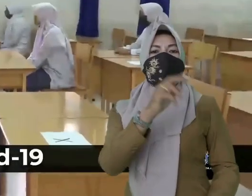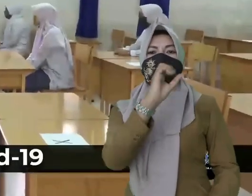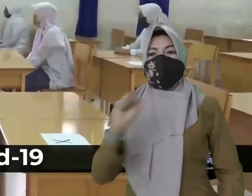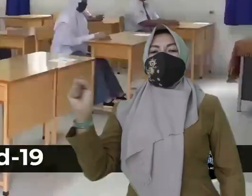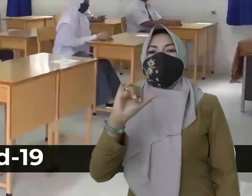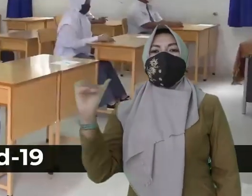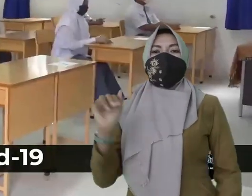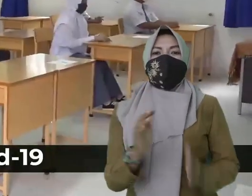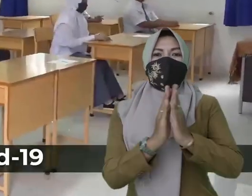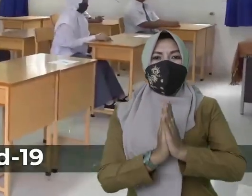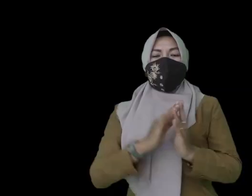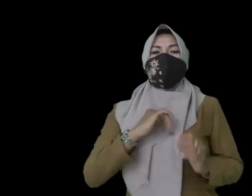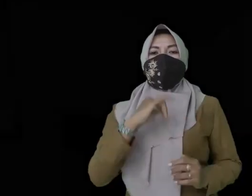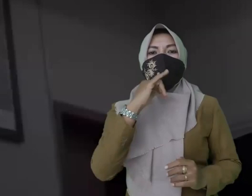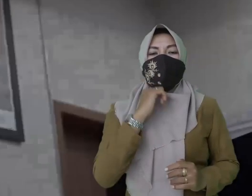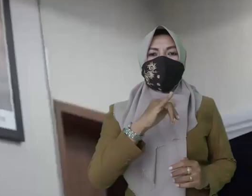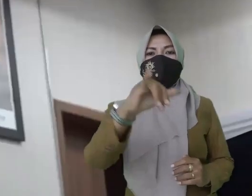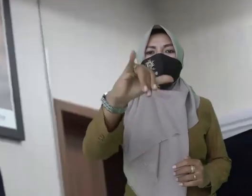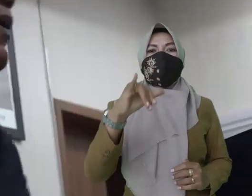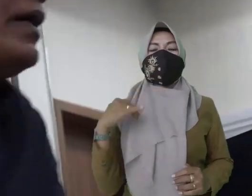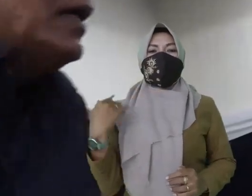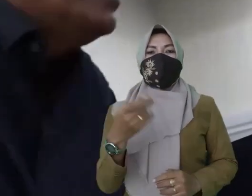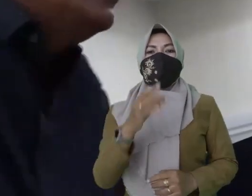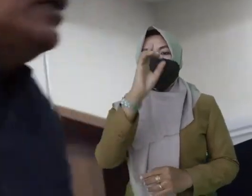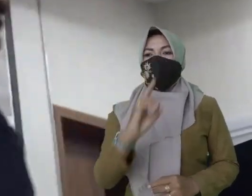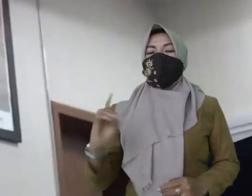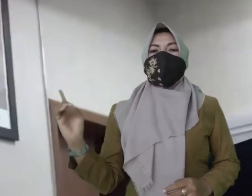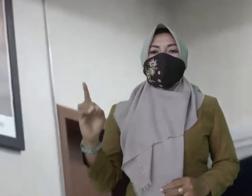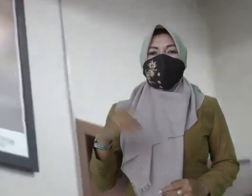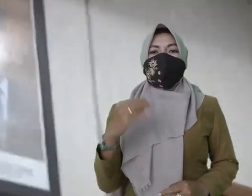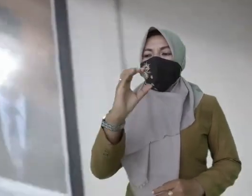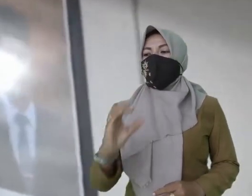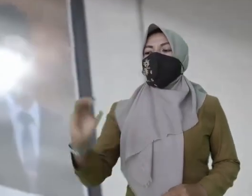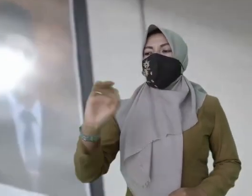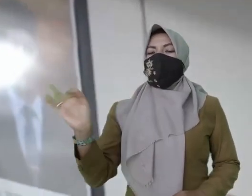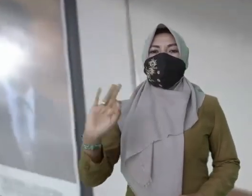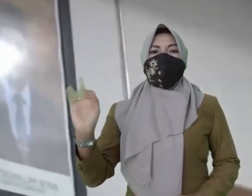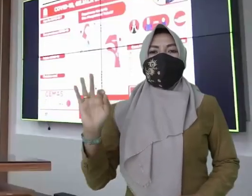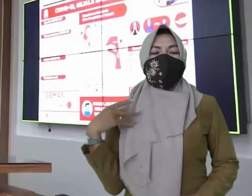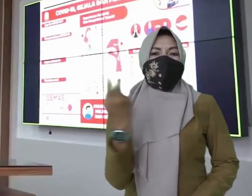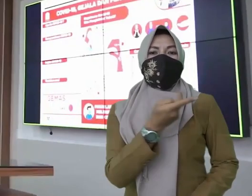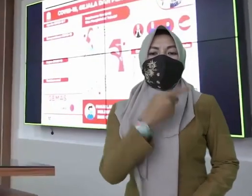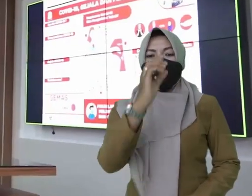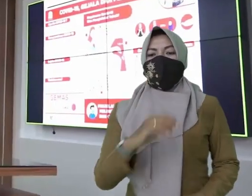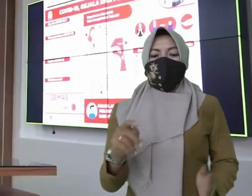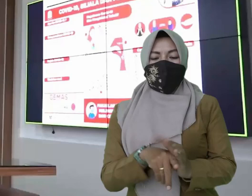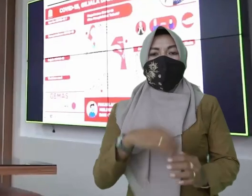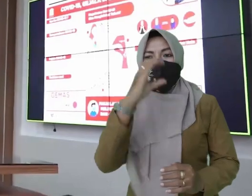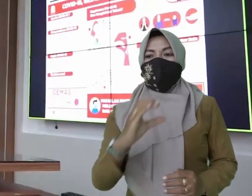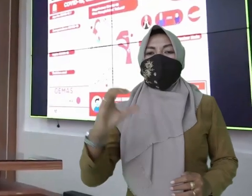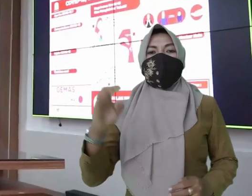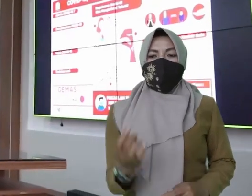menurut Dr. Syahrul. Izinkan saya menyampaikan ilmu praktis tentang COVID-19 kita